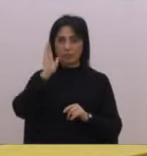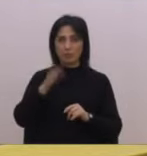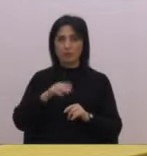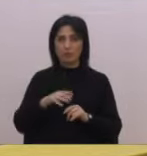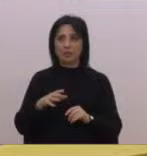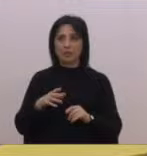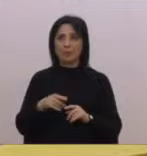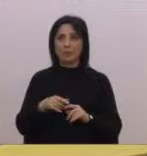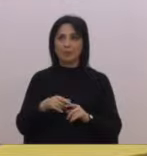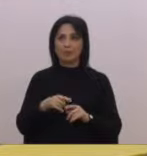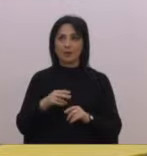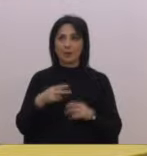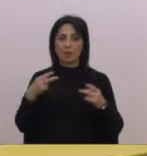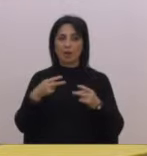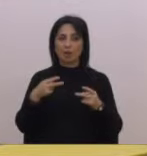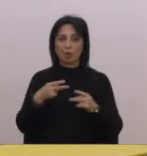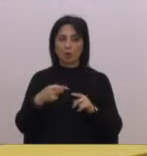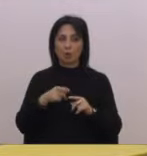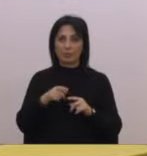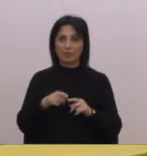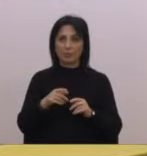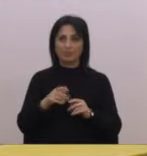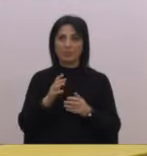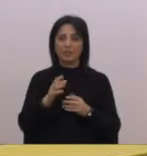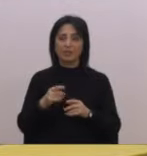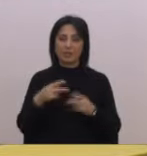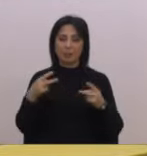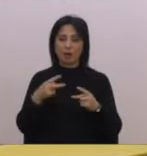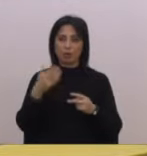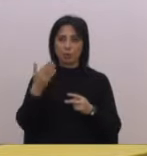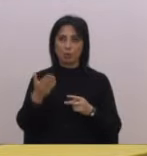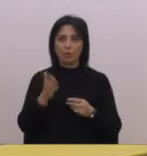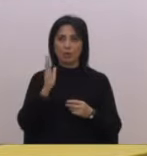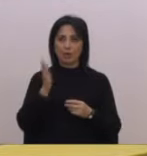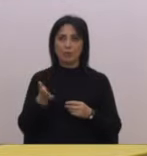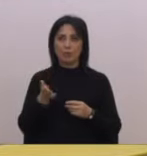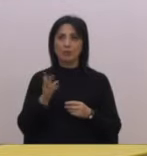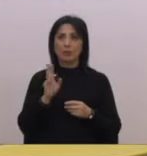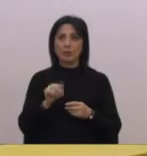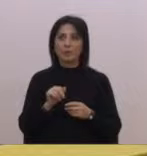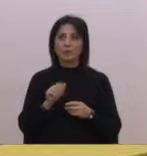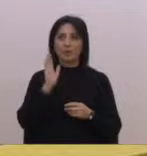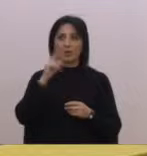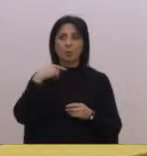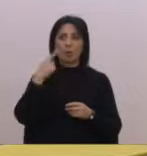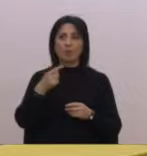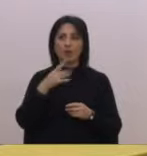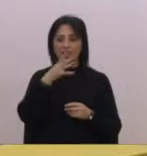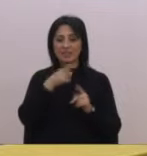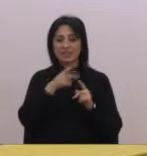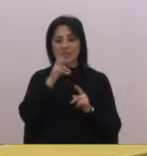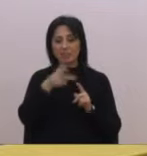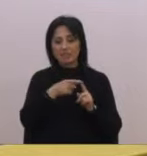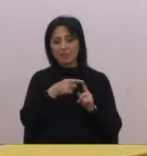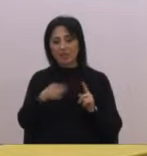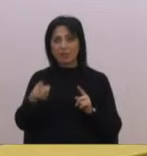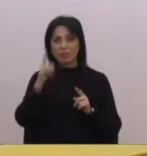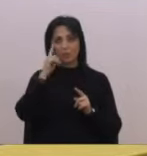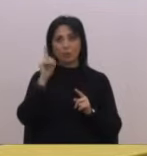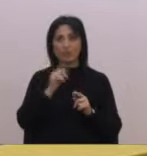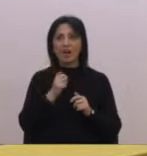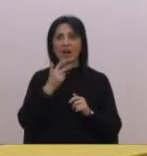შეზღუდული პარტნიორი, ლიმიტირებული პარტნიორი და მომავალი წლების, სამი წლის განმავლობაში ვფიქრობთ,